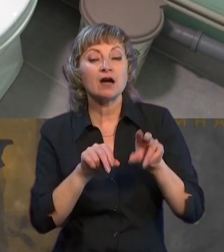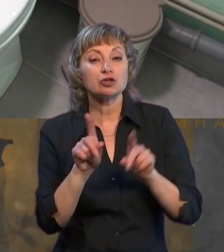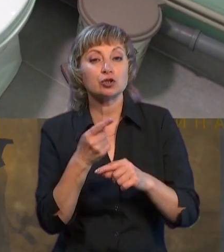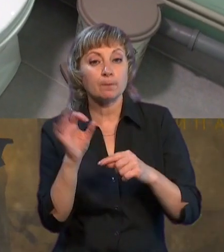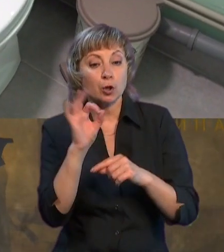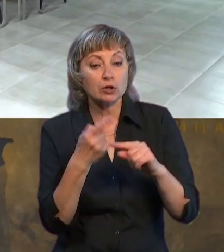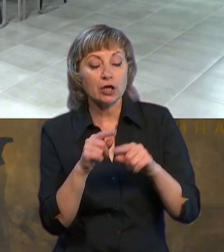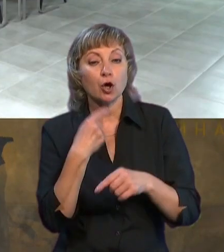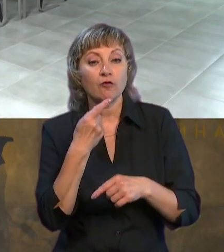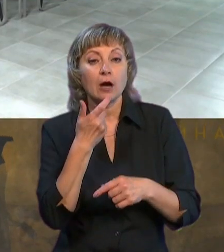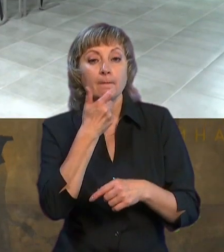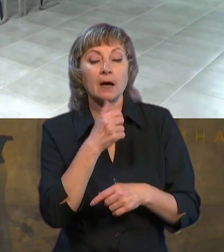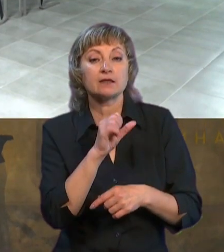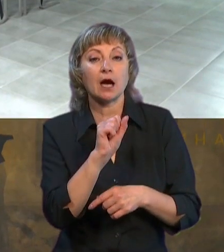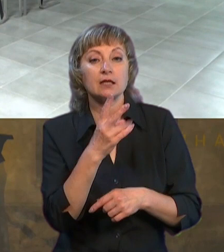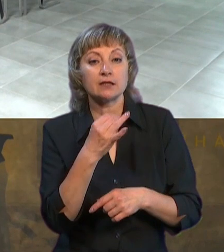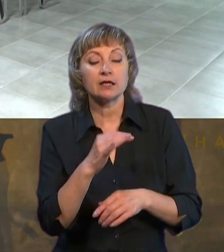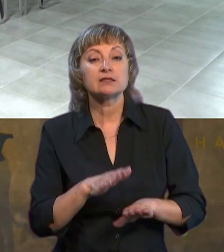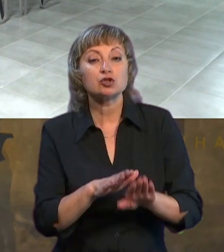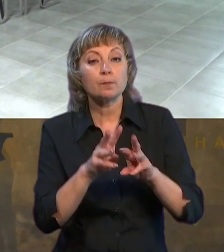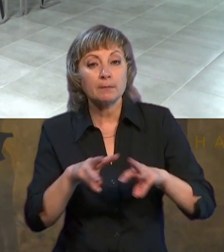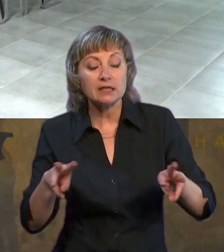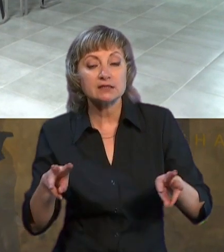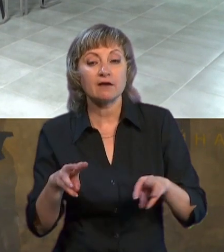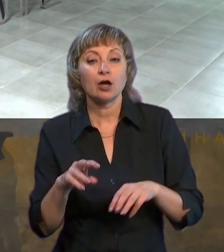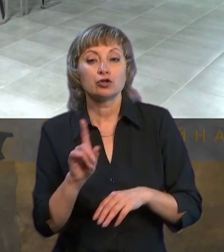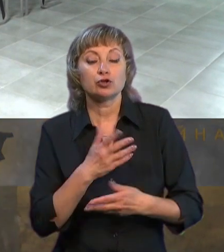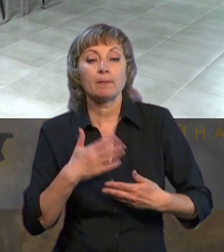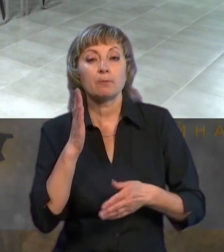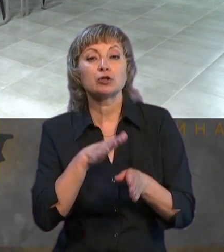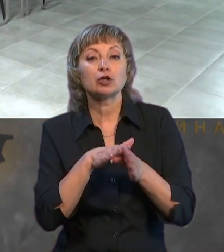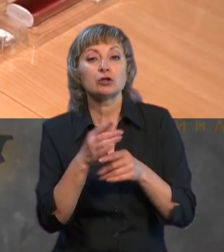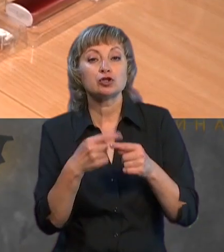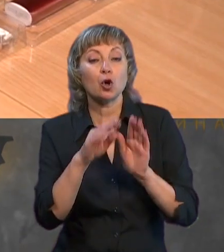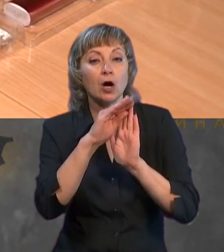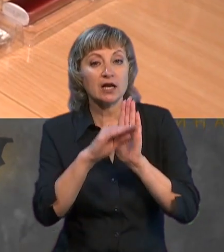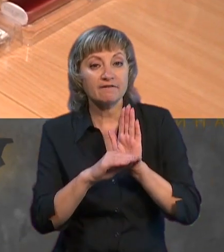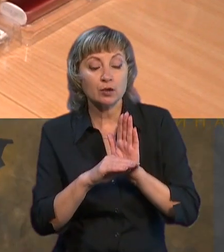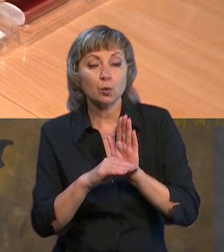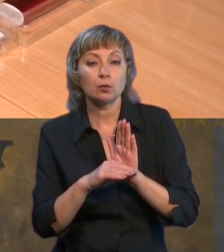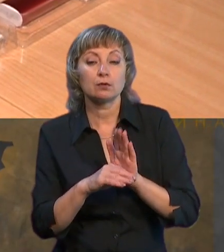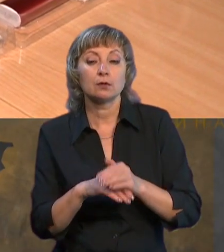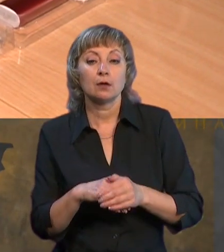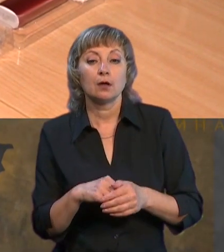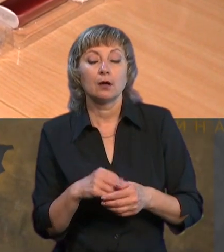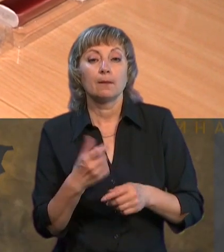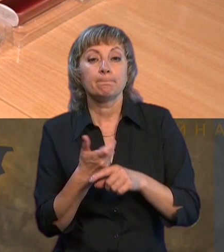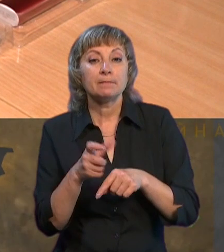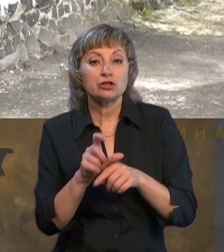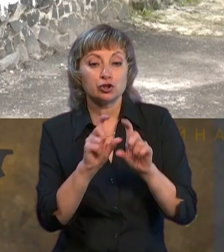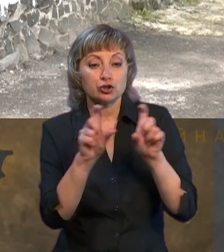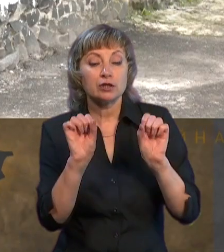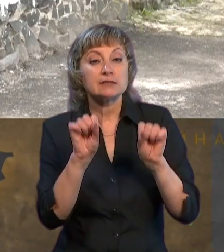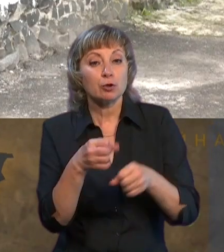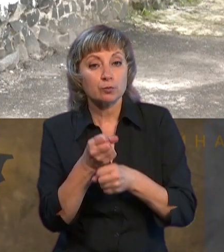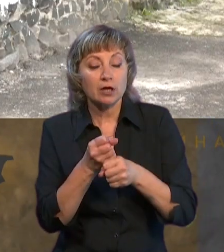що говорить пан Андрій Сташків, заступник міністра, що ми будемо дотримуватися цього графіку, і переважна більшість шкіл зможуть